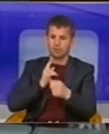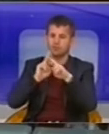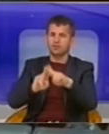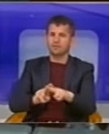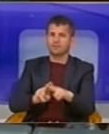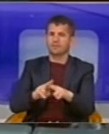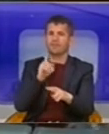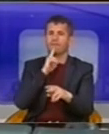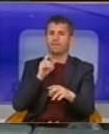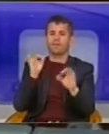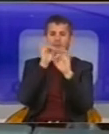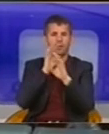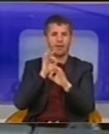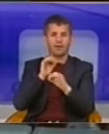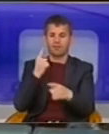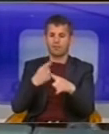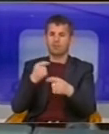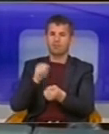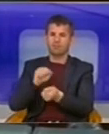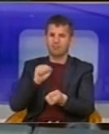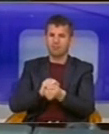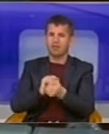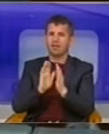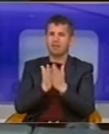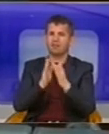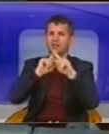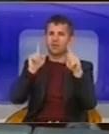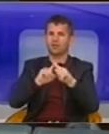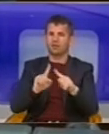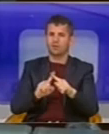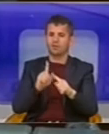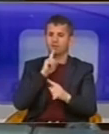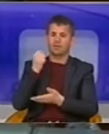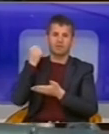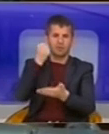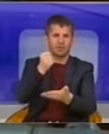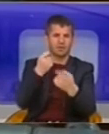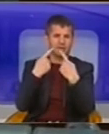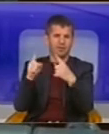duart e fatit, botimi i befrave letare kryesisht bëhet me donacione.